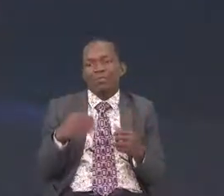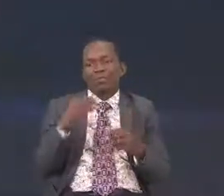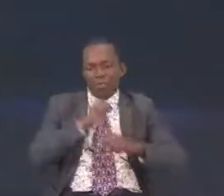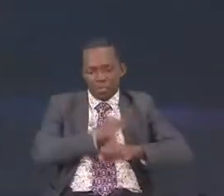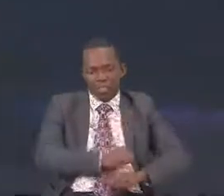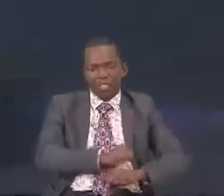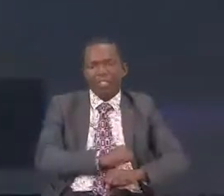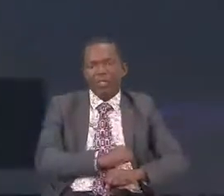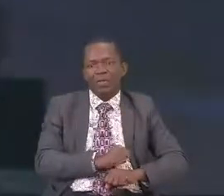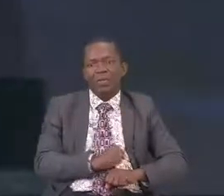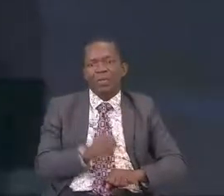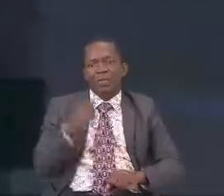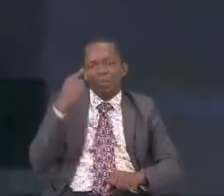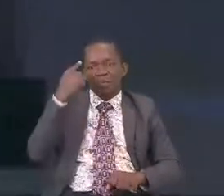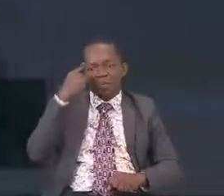fervents.